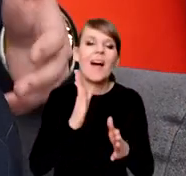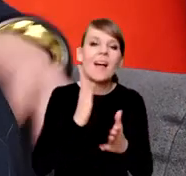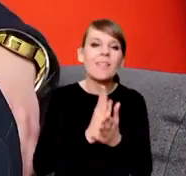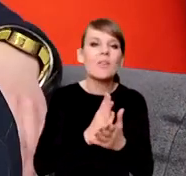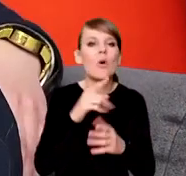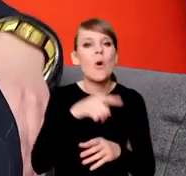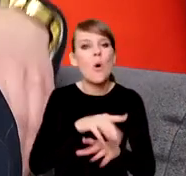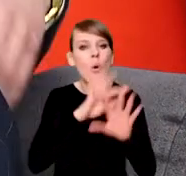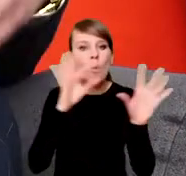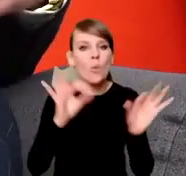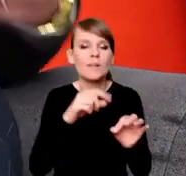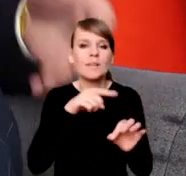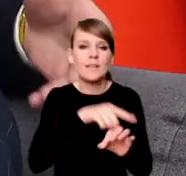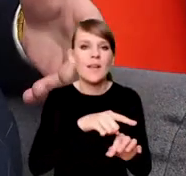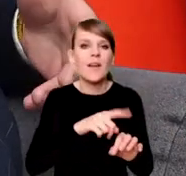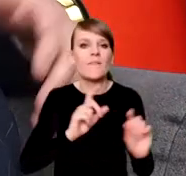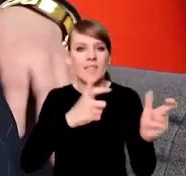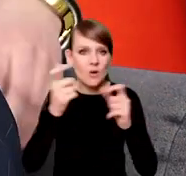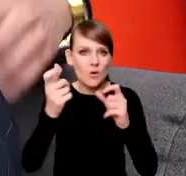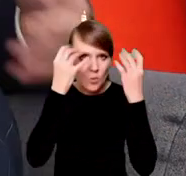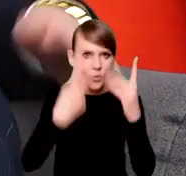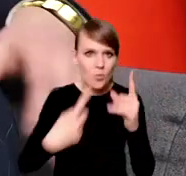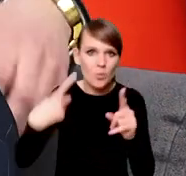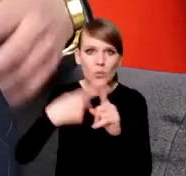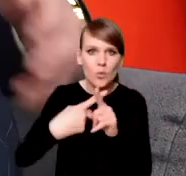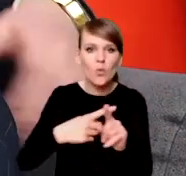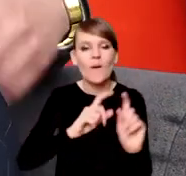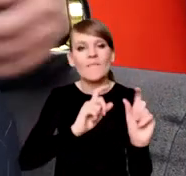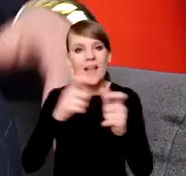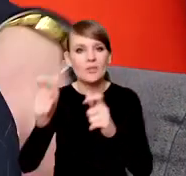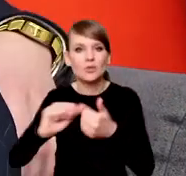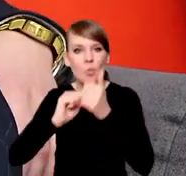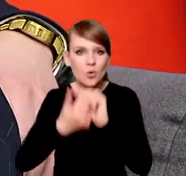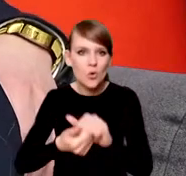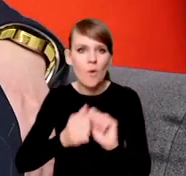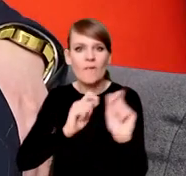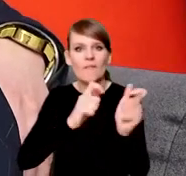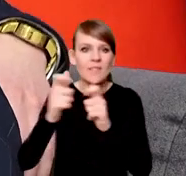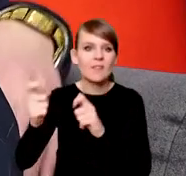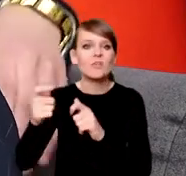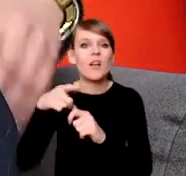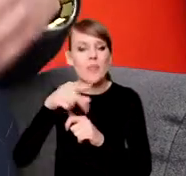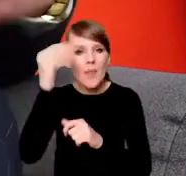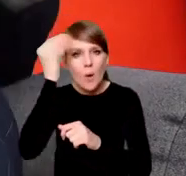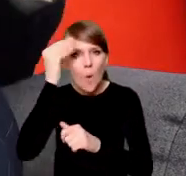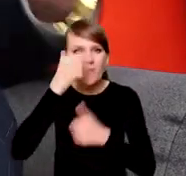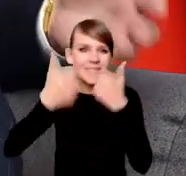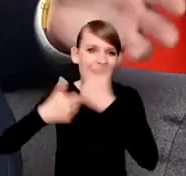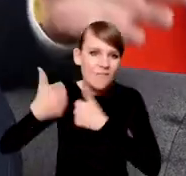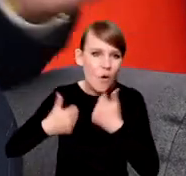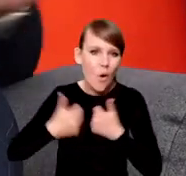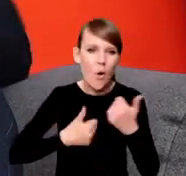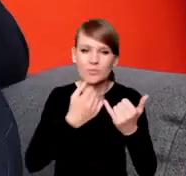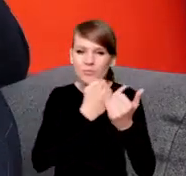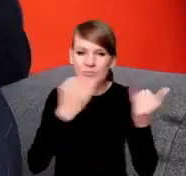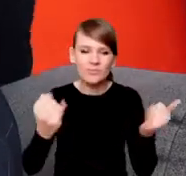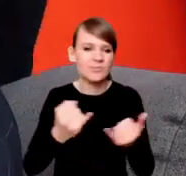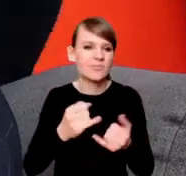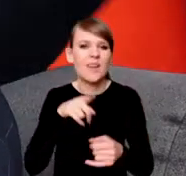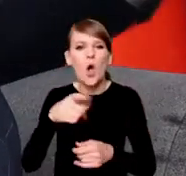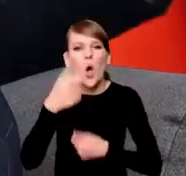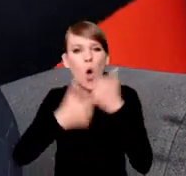wydarzenie kulturalne plus towarzyszące wydarzenia sportowe, naukowe, różne zawody. Często wychodzimy z jakimiś konkursami,